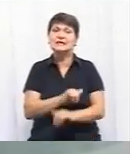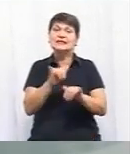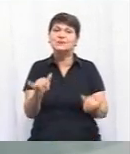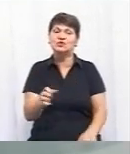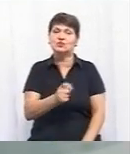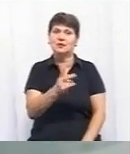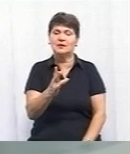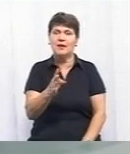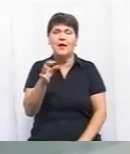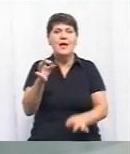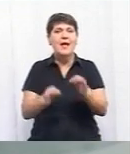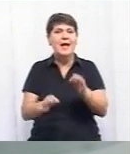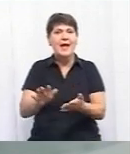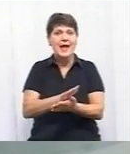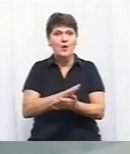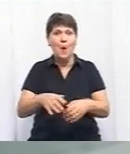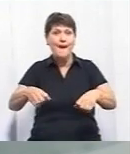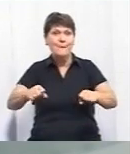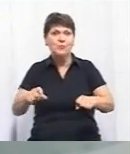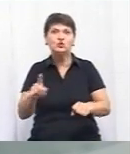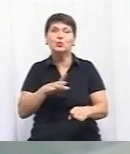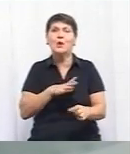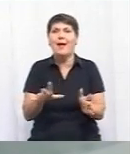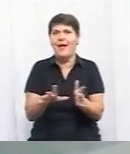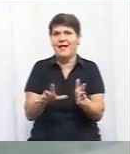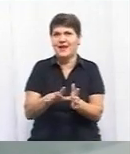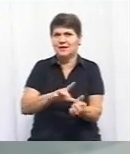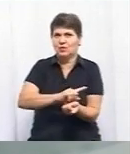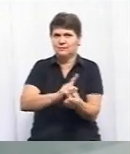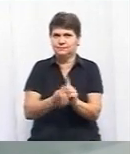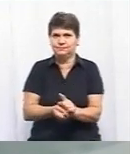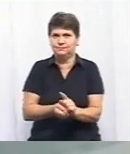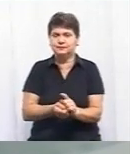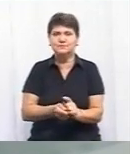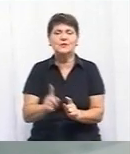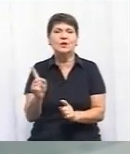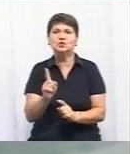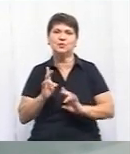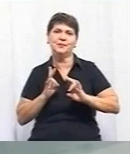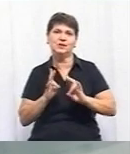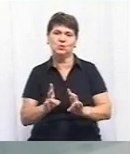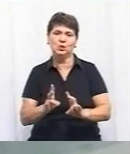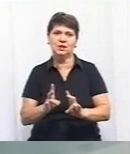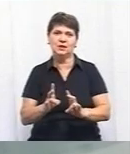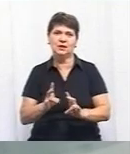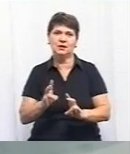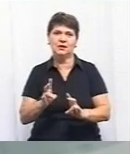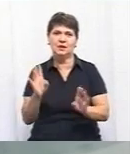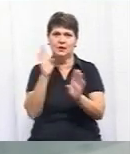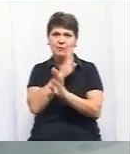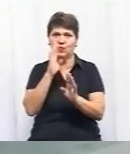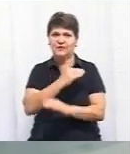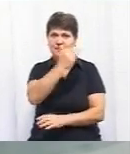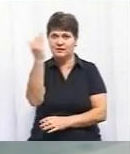кількість екомобілів, і щоб вони були електромобілями, щоб не шкодили повітря.